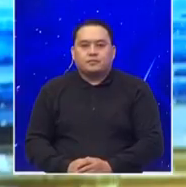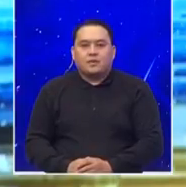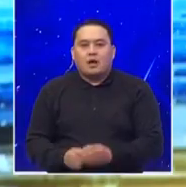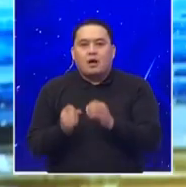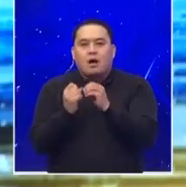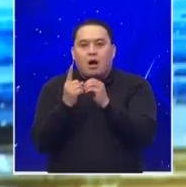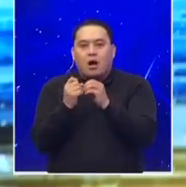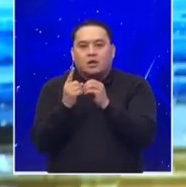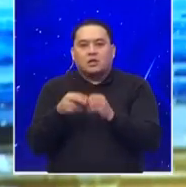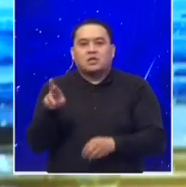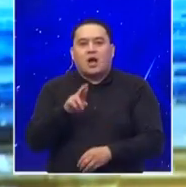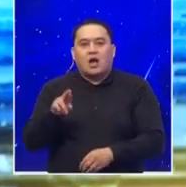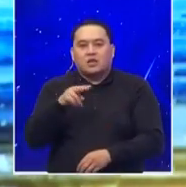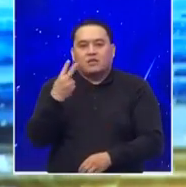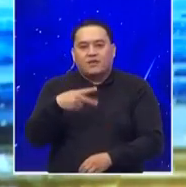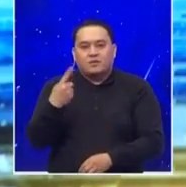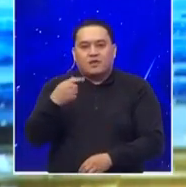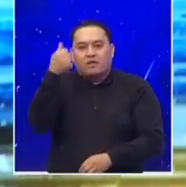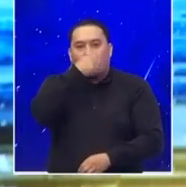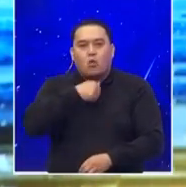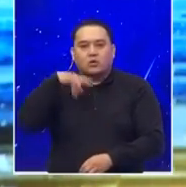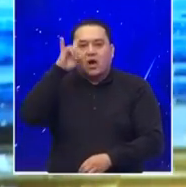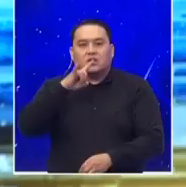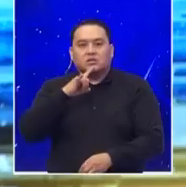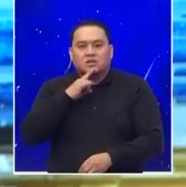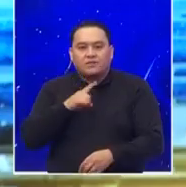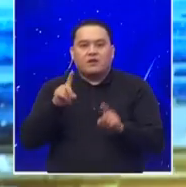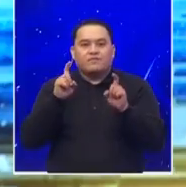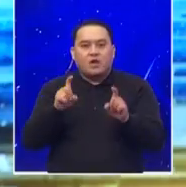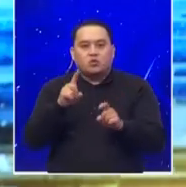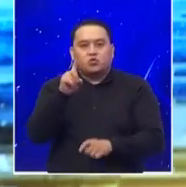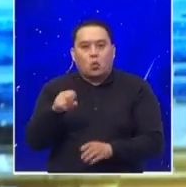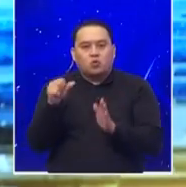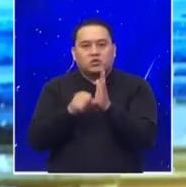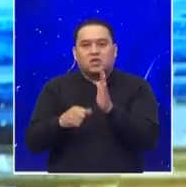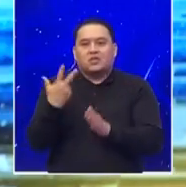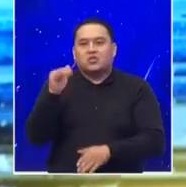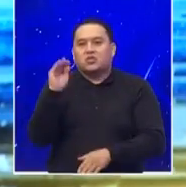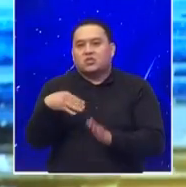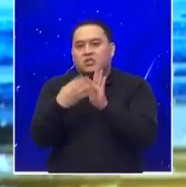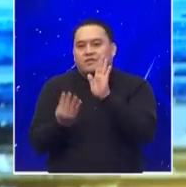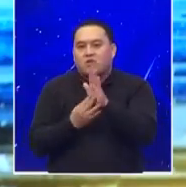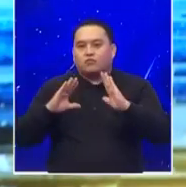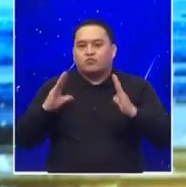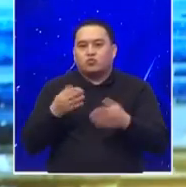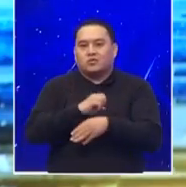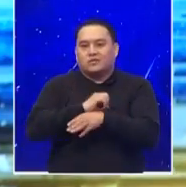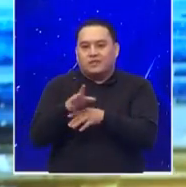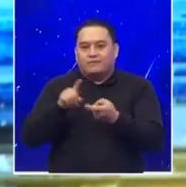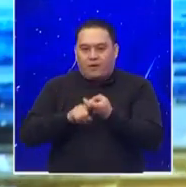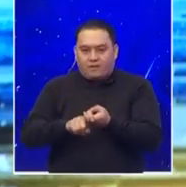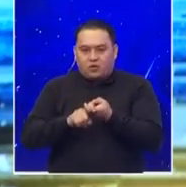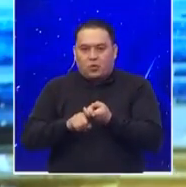На 11 января 2021 года в Казахстане зафиксировано 163 019 случаев